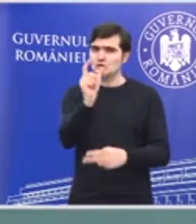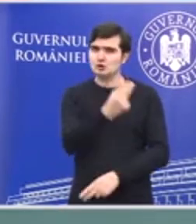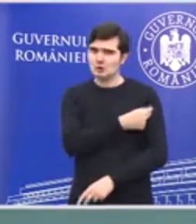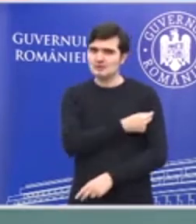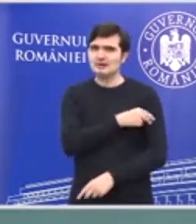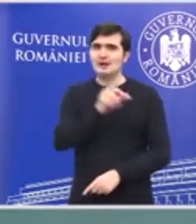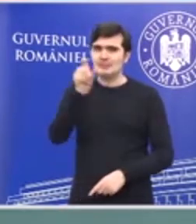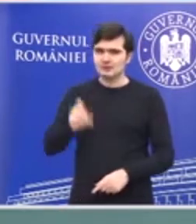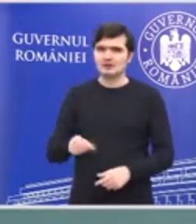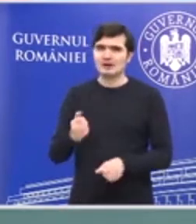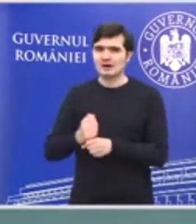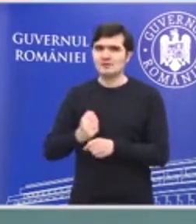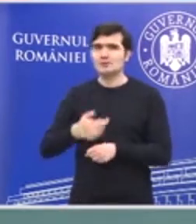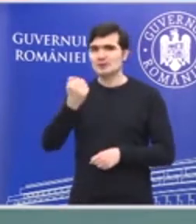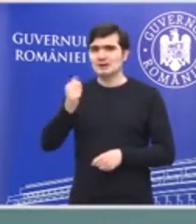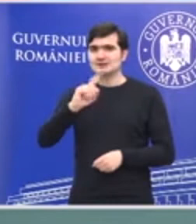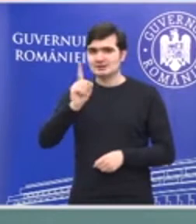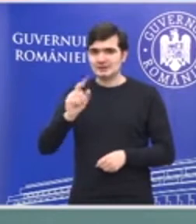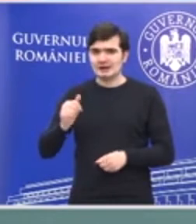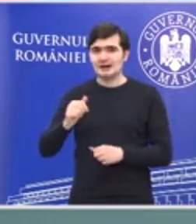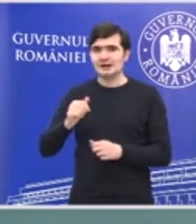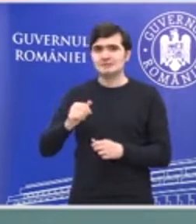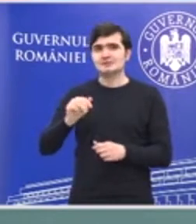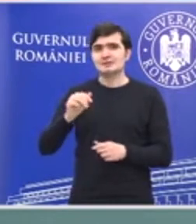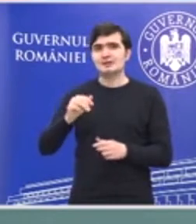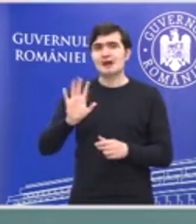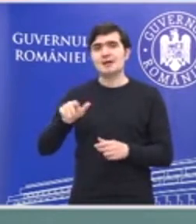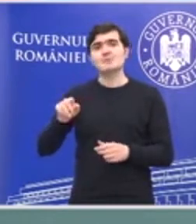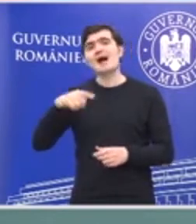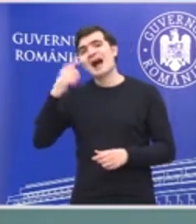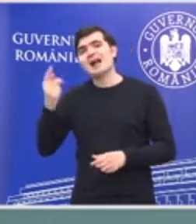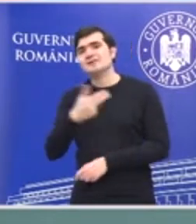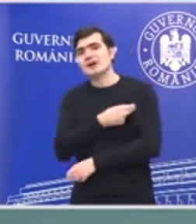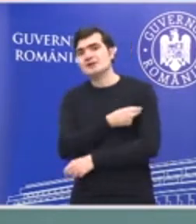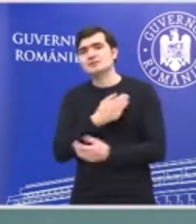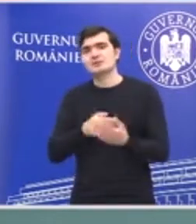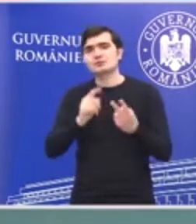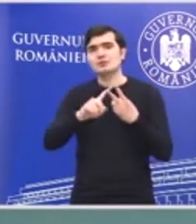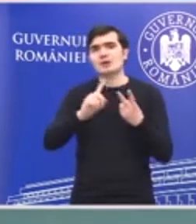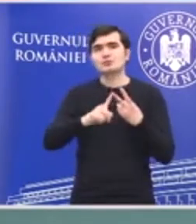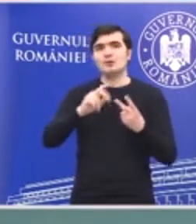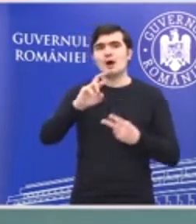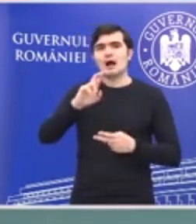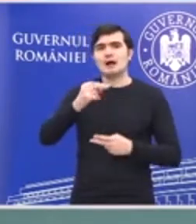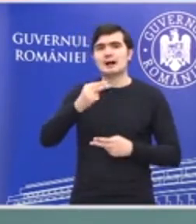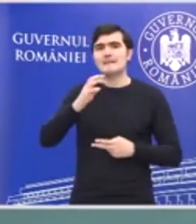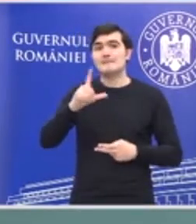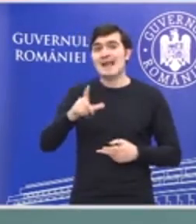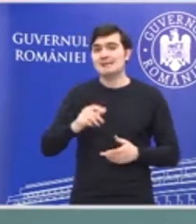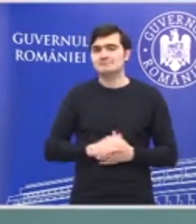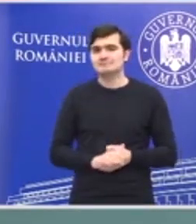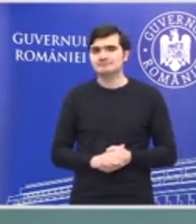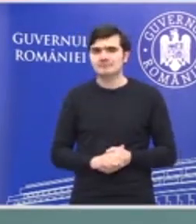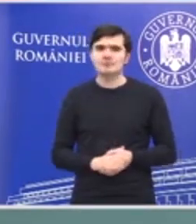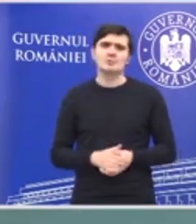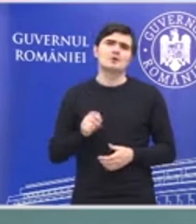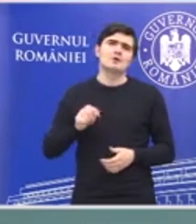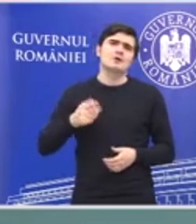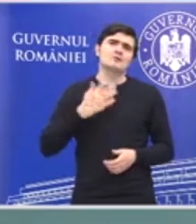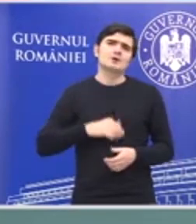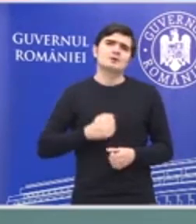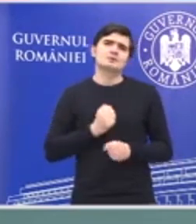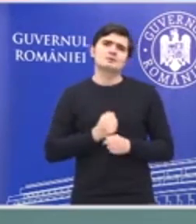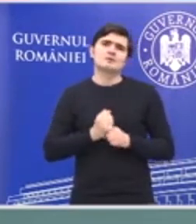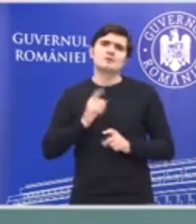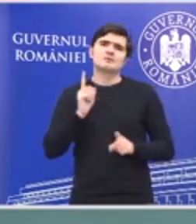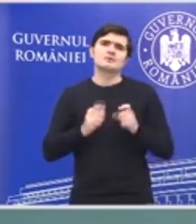făcut AstraZeneca să fie de la alt vaccin? Aici aș vrea să facem câteva precizări pe